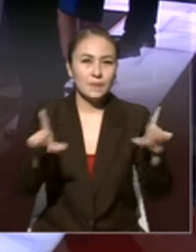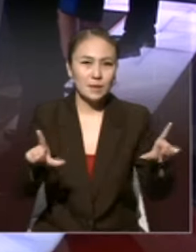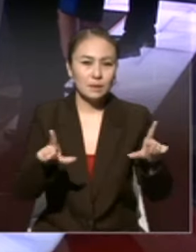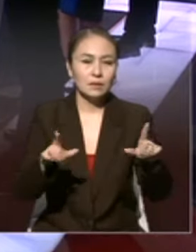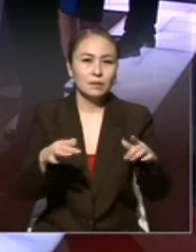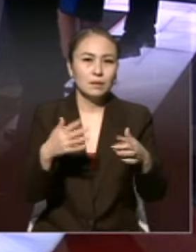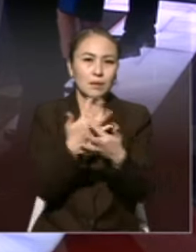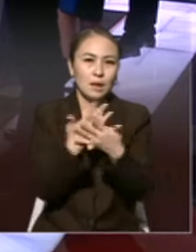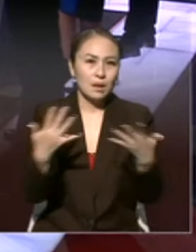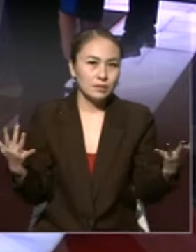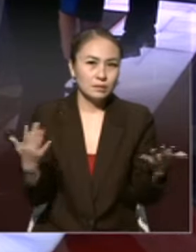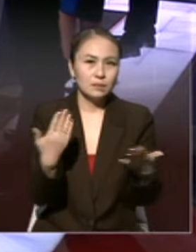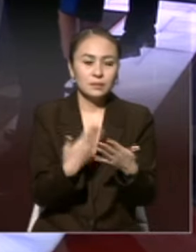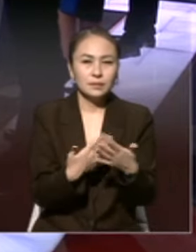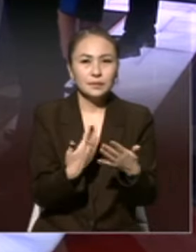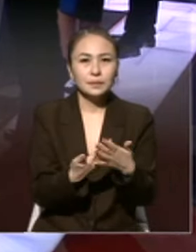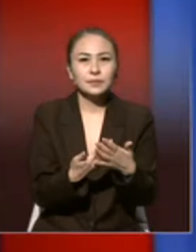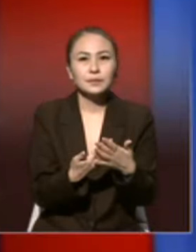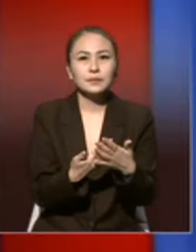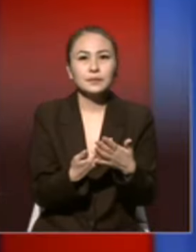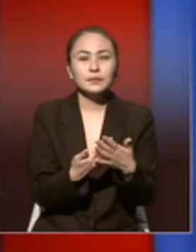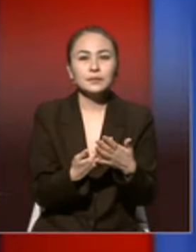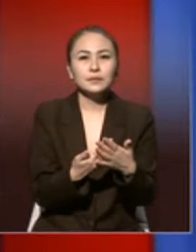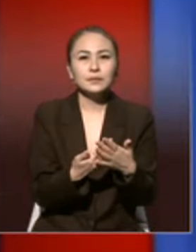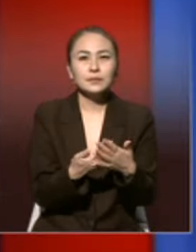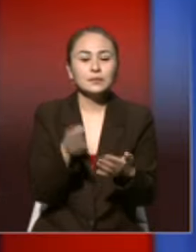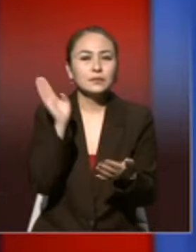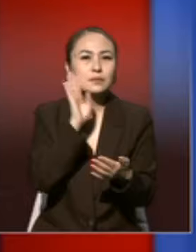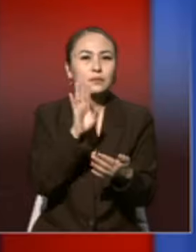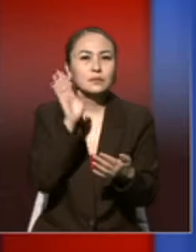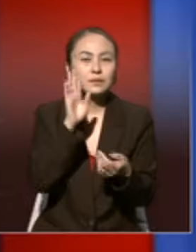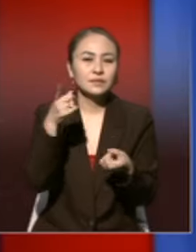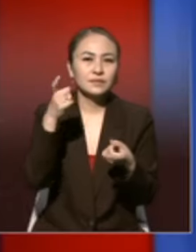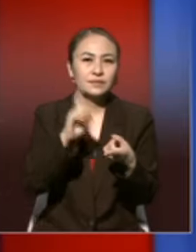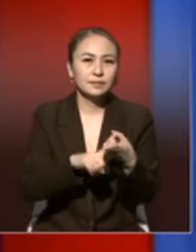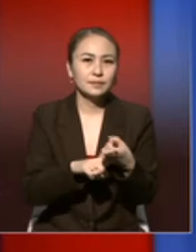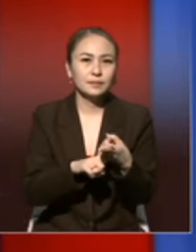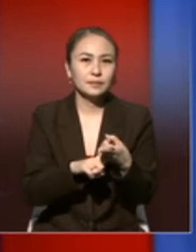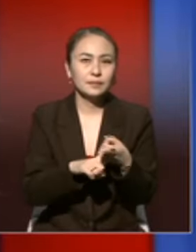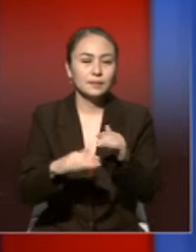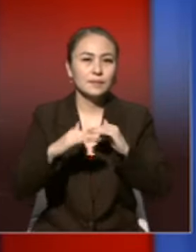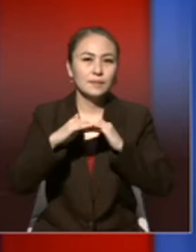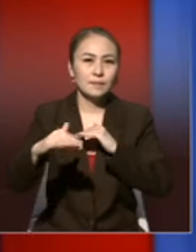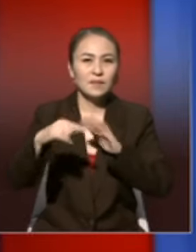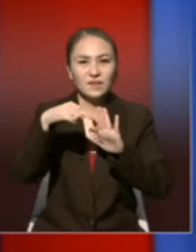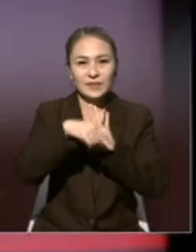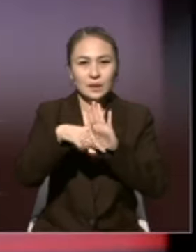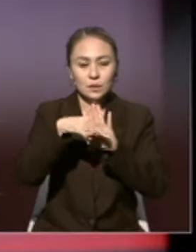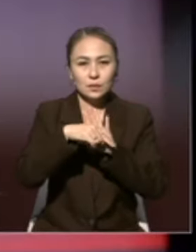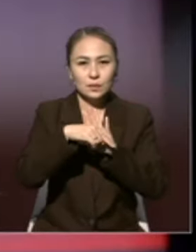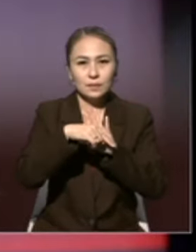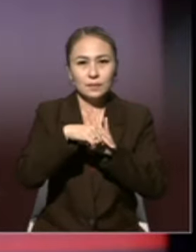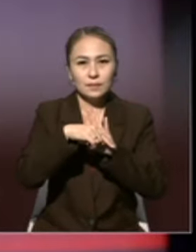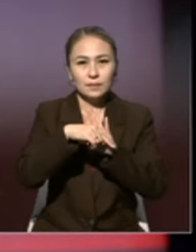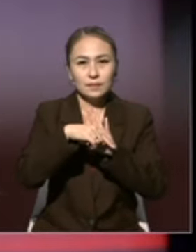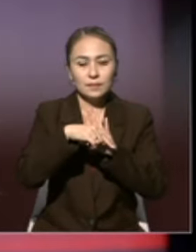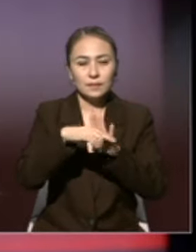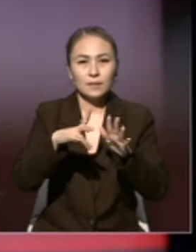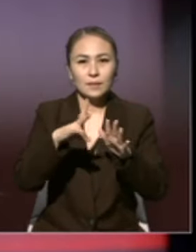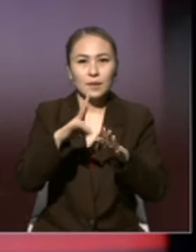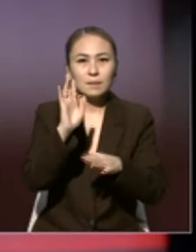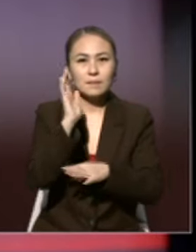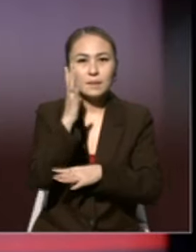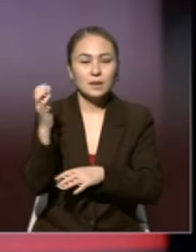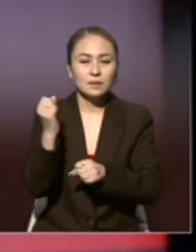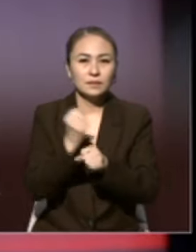да басқалай мысалға. Енді суды бойынша мысалға, енді бұл енді елді мекеннің ішіндегісі мысалға да, бақшаларды құру керек